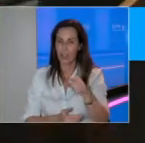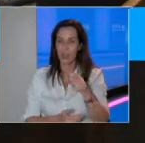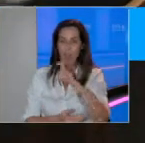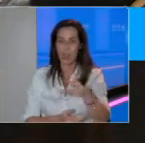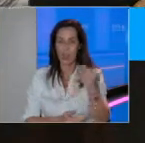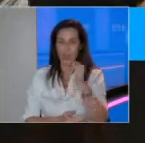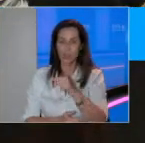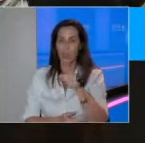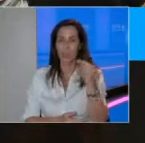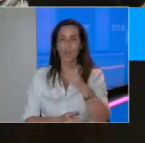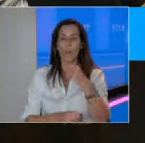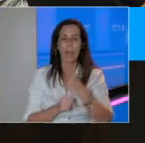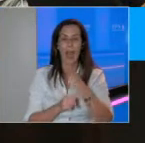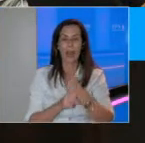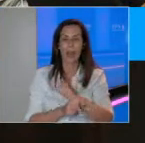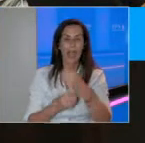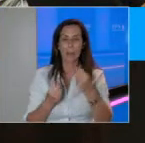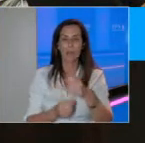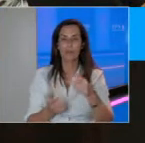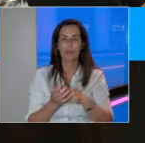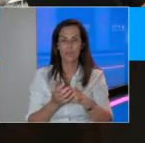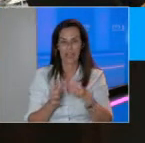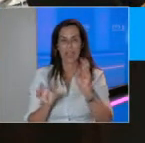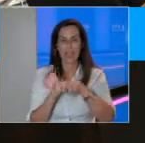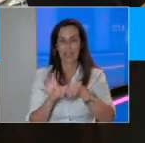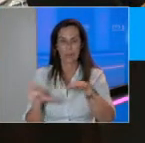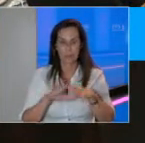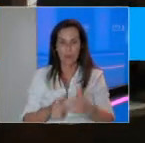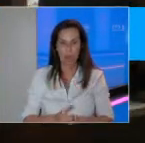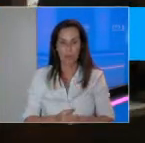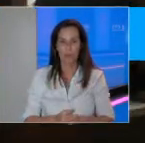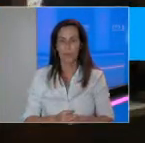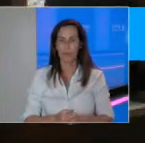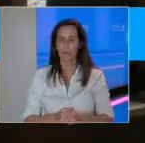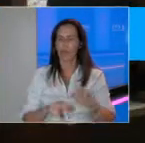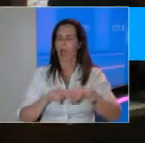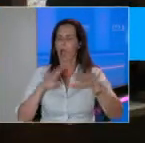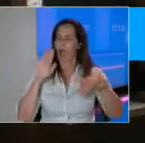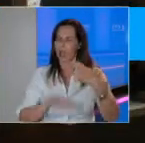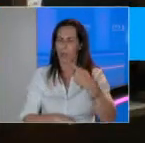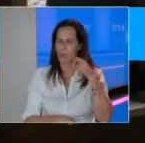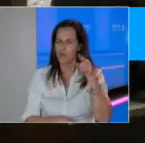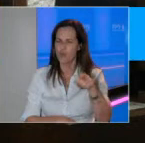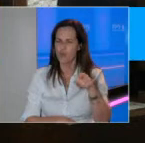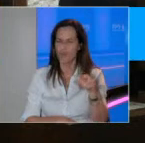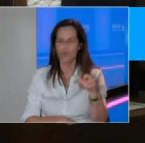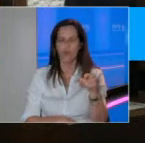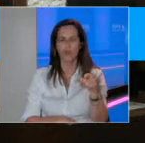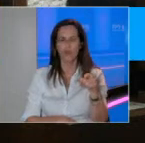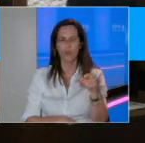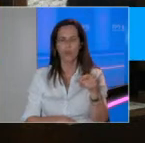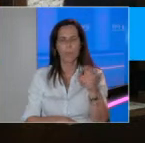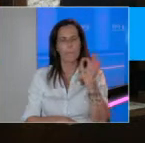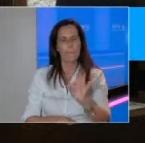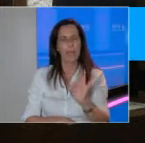אותו שהוא זה שפעל הכי הרבה כדי להיכנס לממשלה. כן. אחרי זה האשימו אותו בזה שהוא